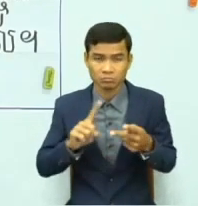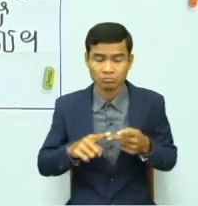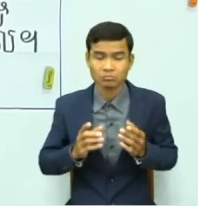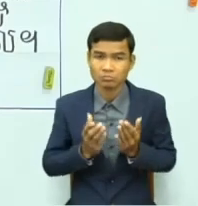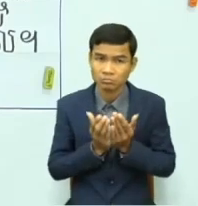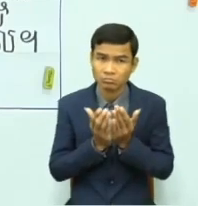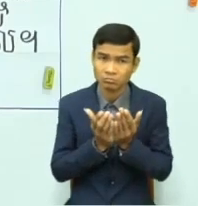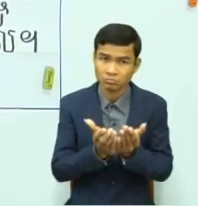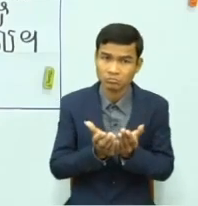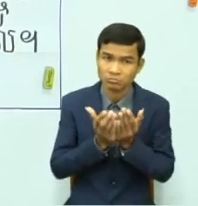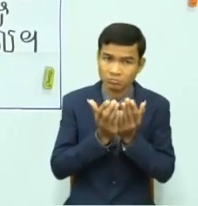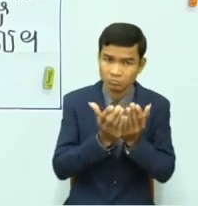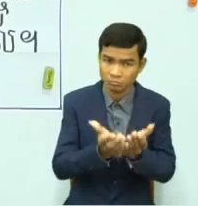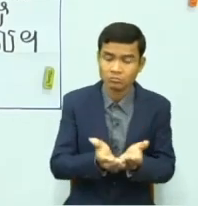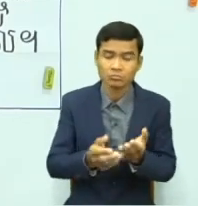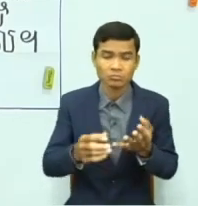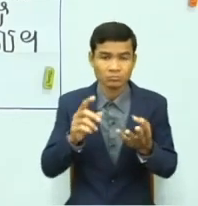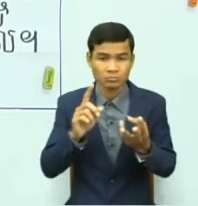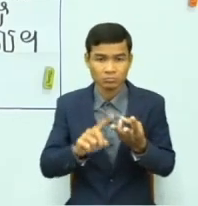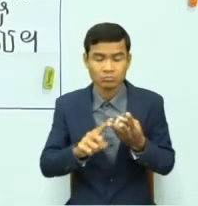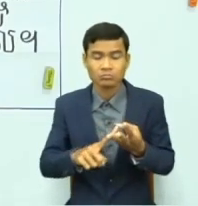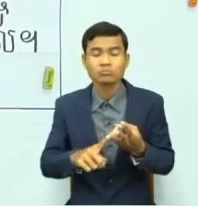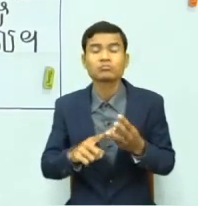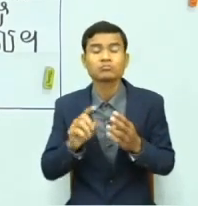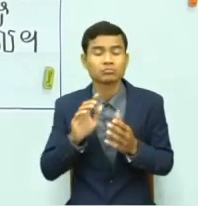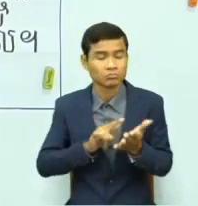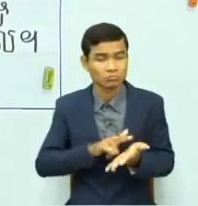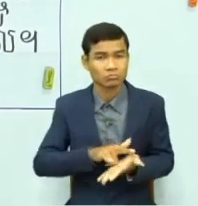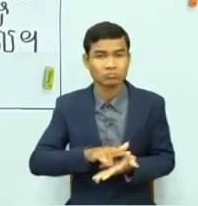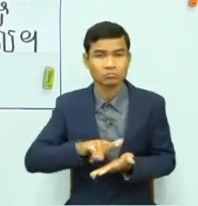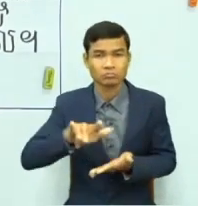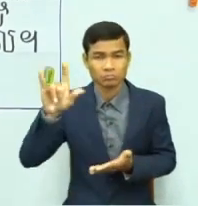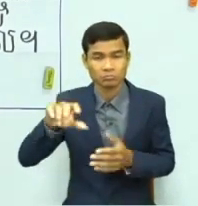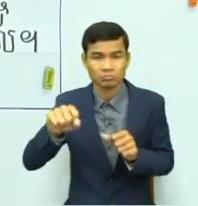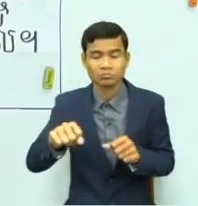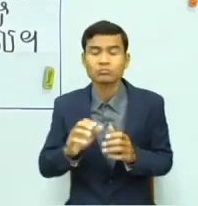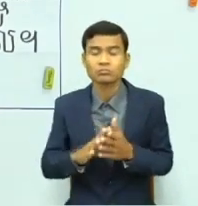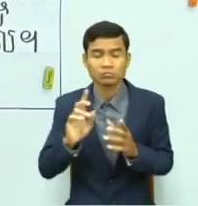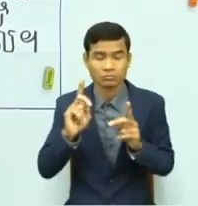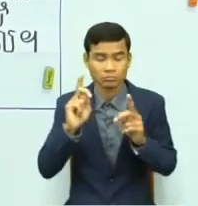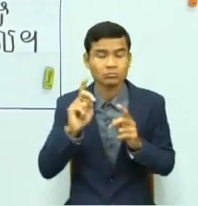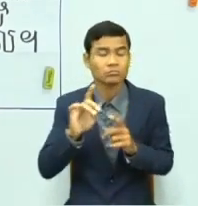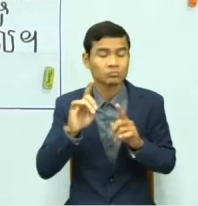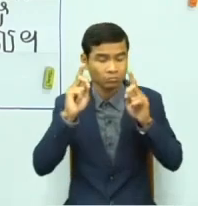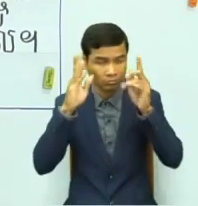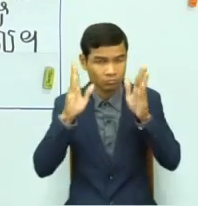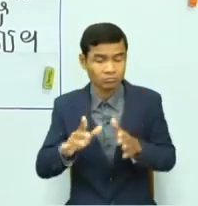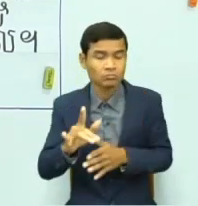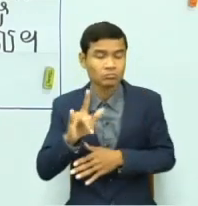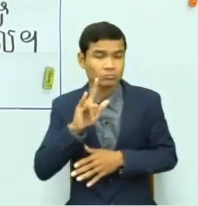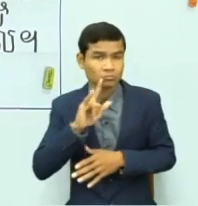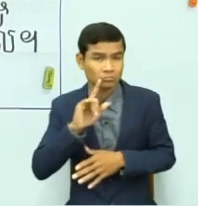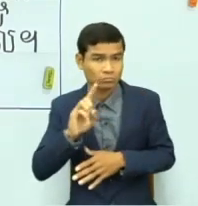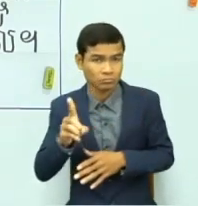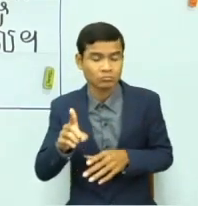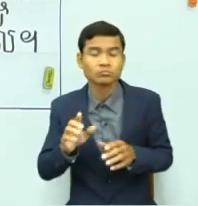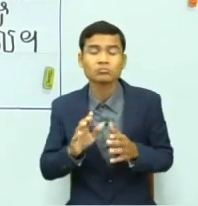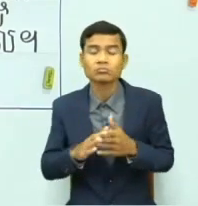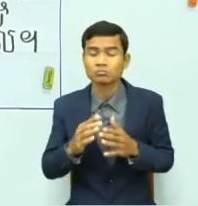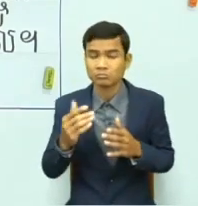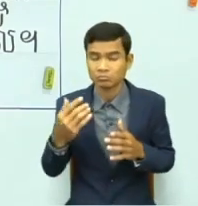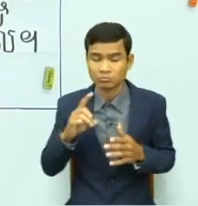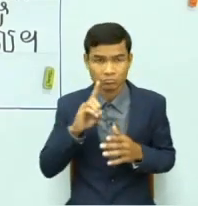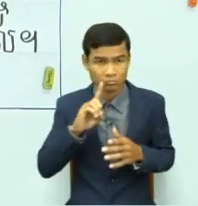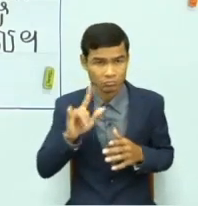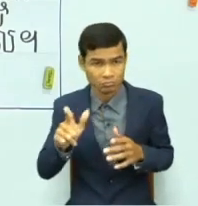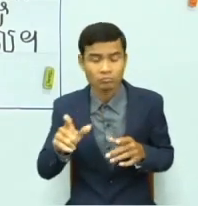tất, chà nâng, plâu ạc ca. Chà là ổn ná, chà hay nè kru bằng chạy con mình ta. Chà plâu cốt cứ xâm rạp dân dân cổ bộ